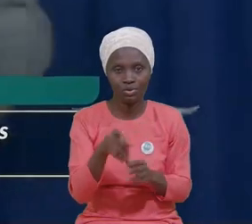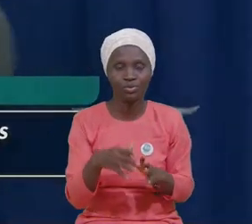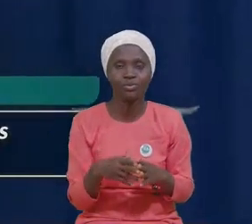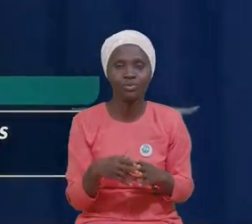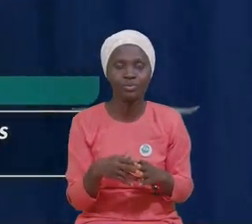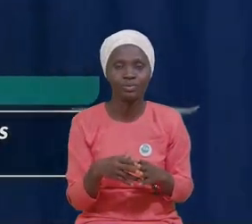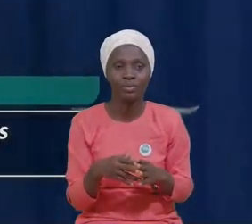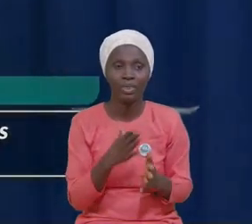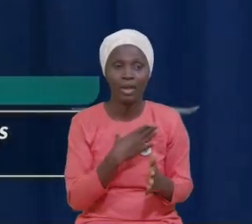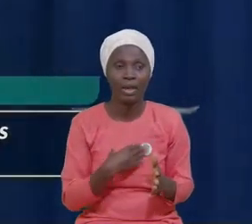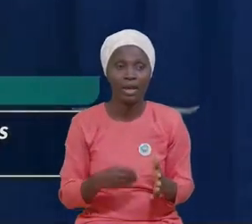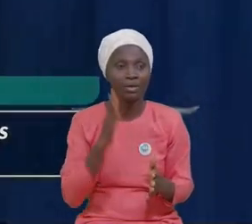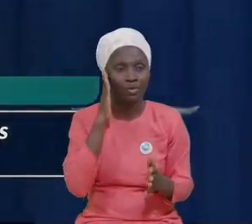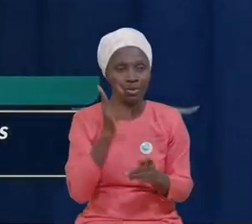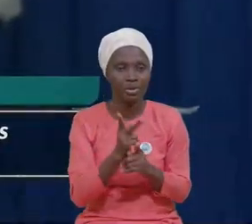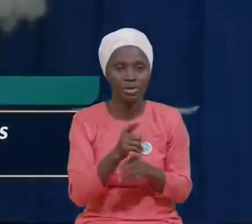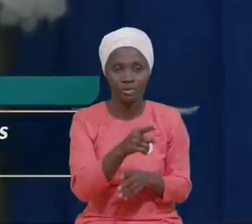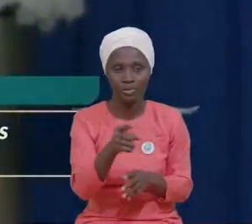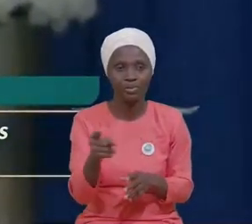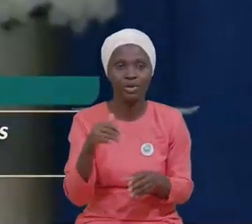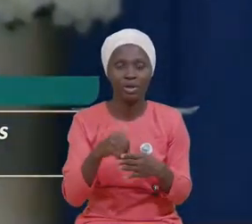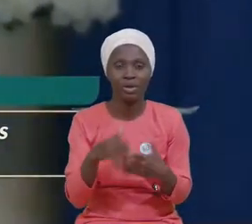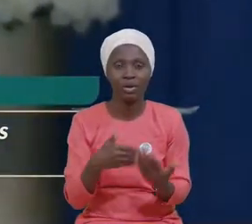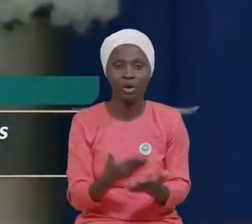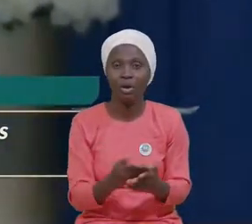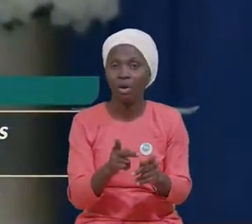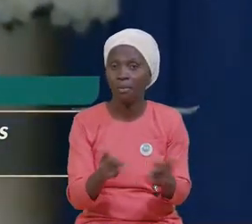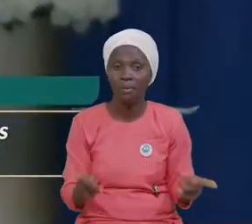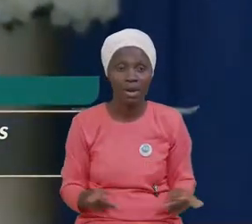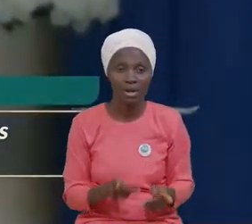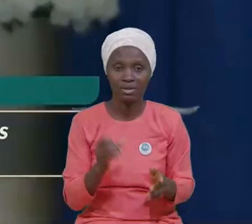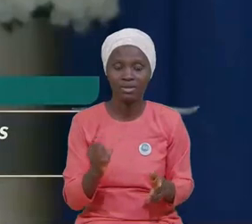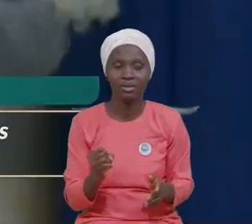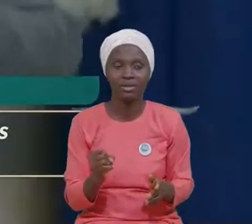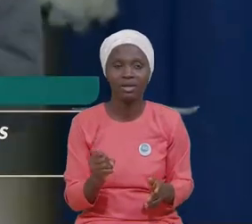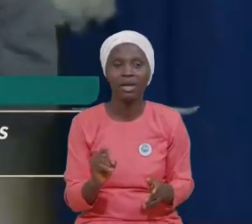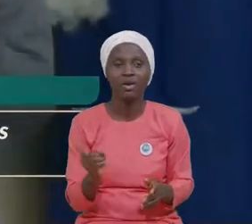toi. Je te garderai partout où tu iras,